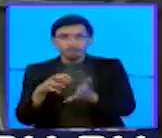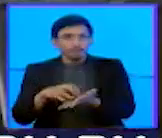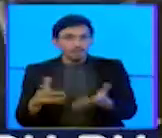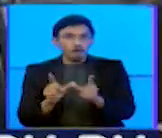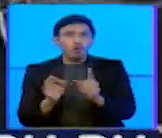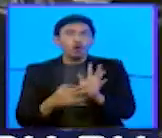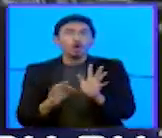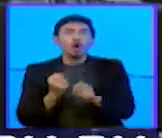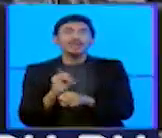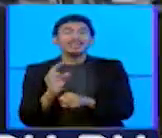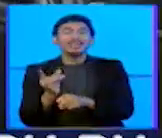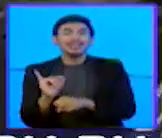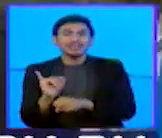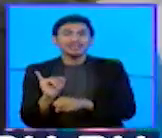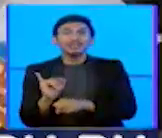pagi.